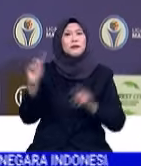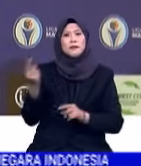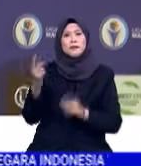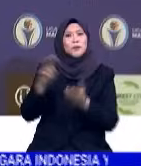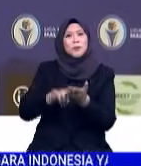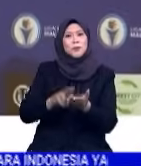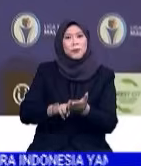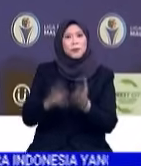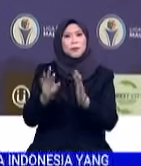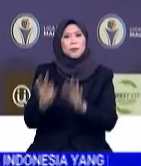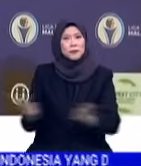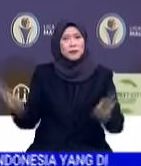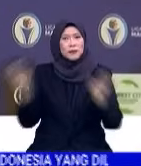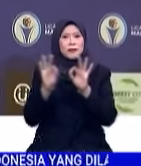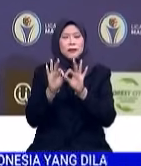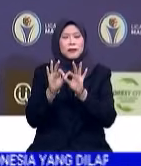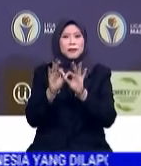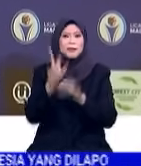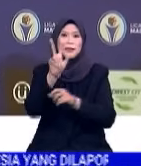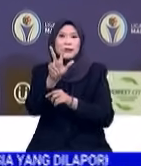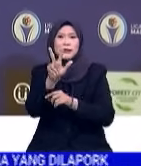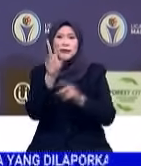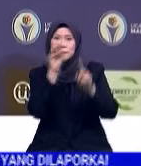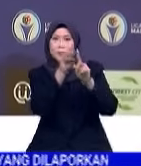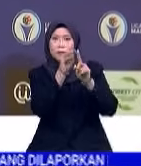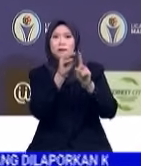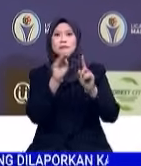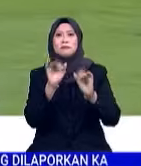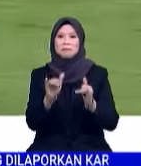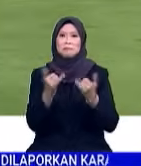rekod. Lah. Yang penting, tiga mata. Saya tiga mata.